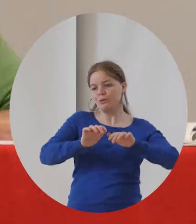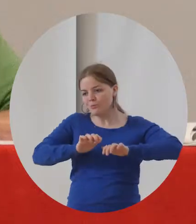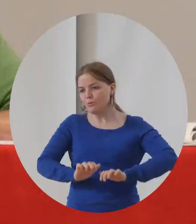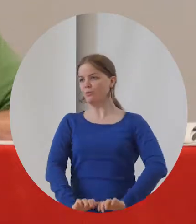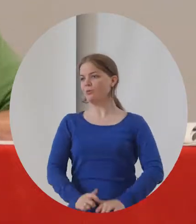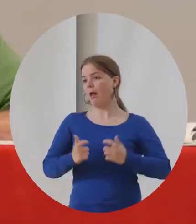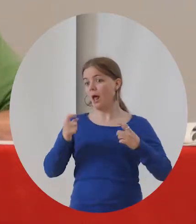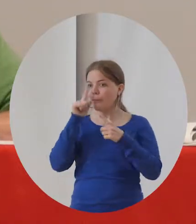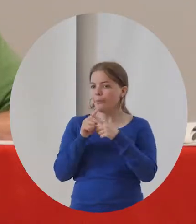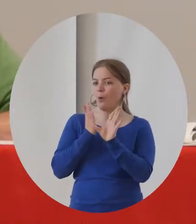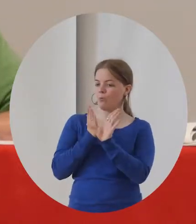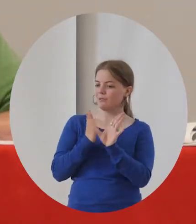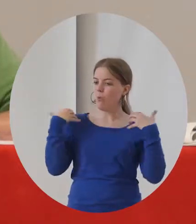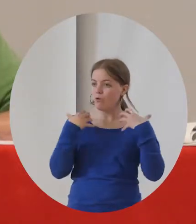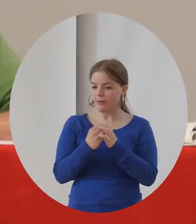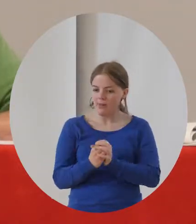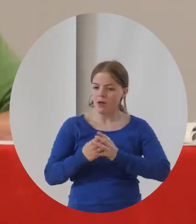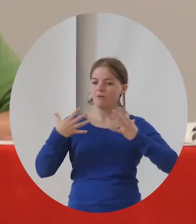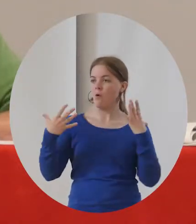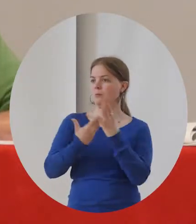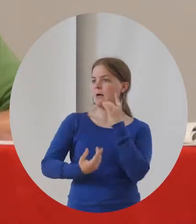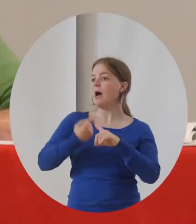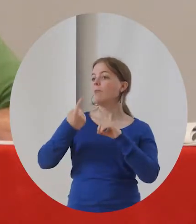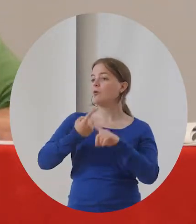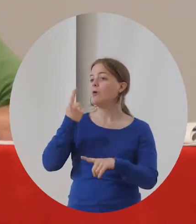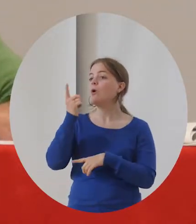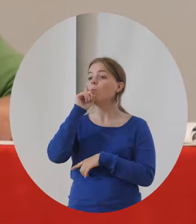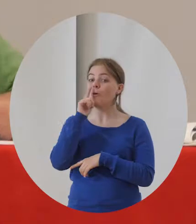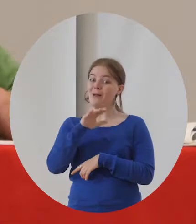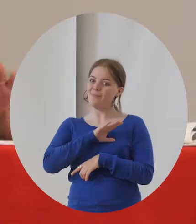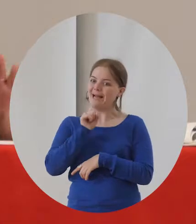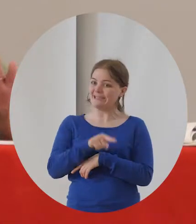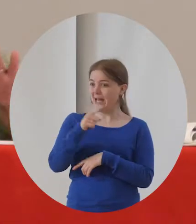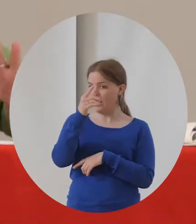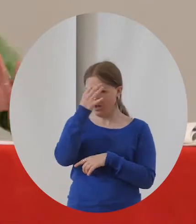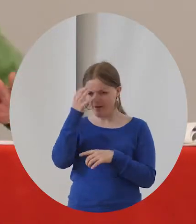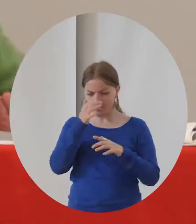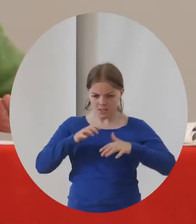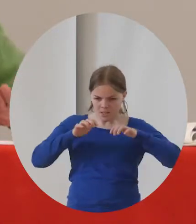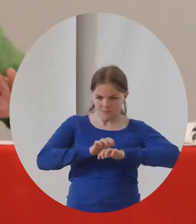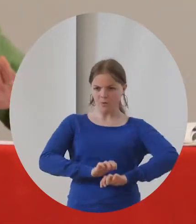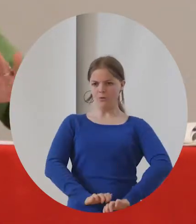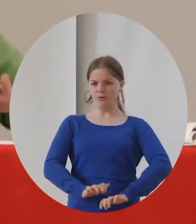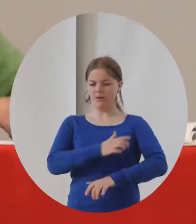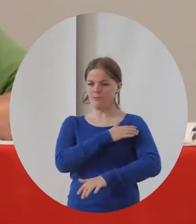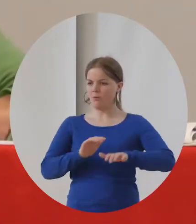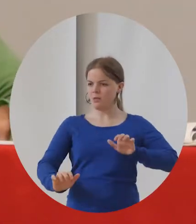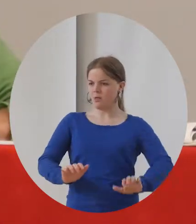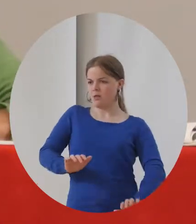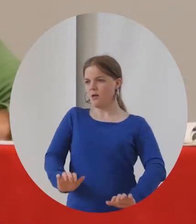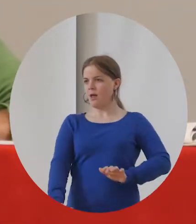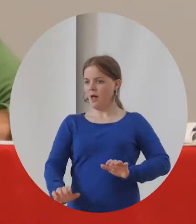importantes dans le développement psychomoteur, puisque c'est grâce à ces poussées-repoussées